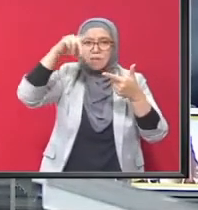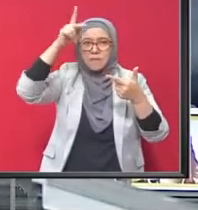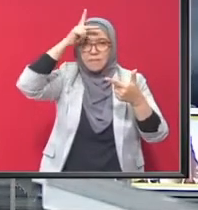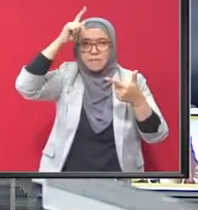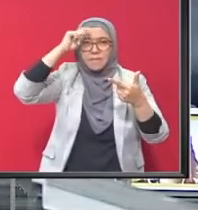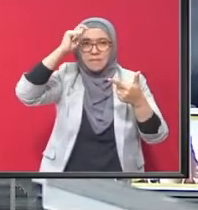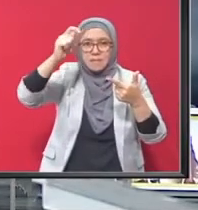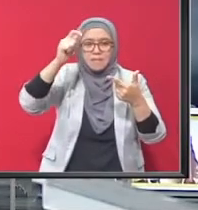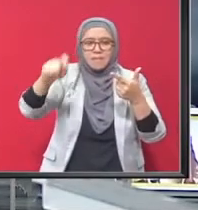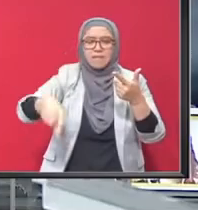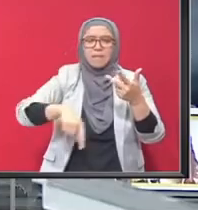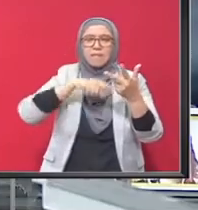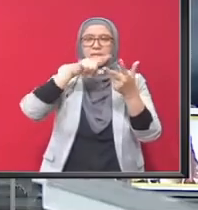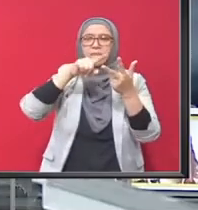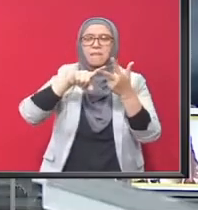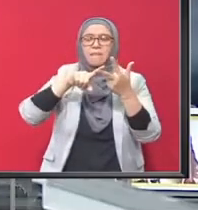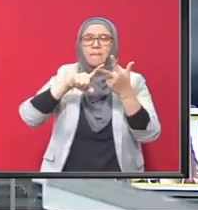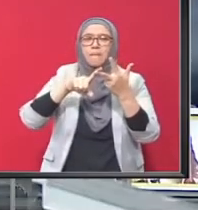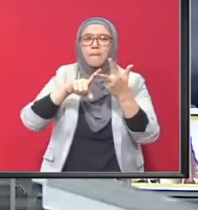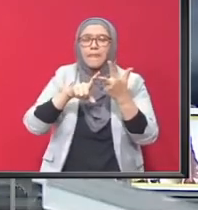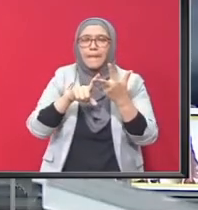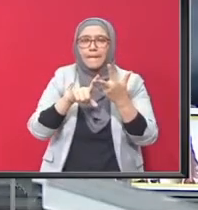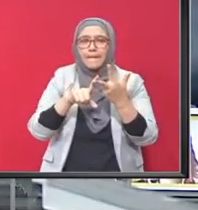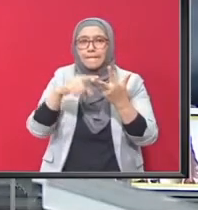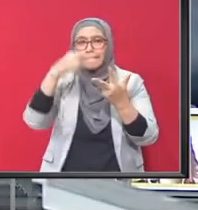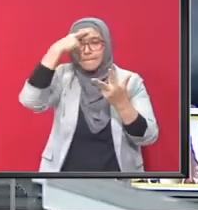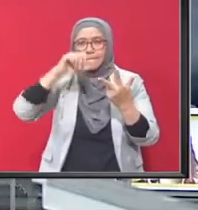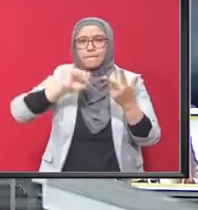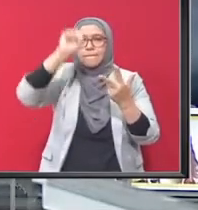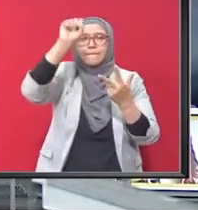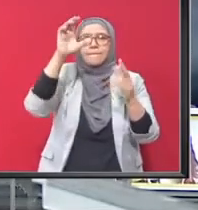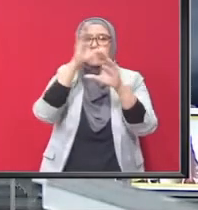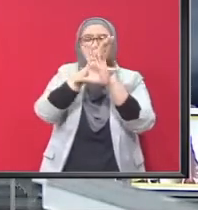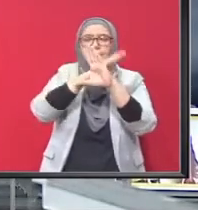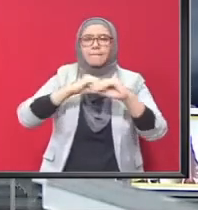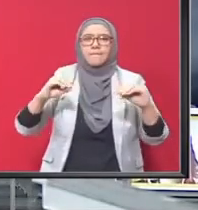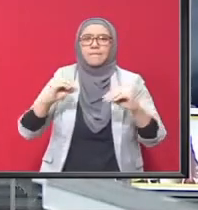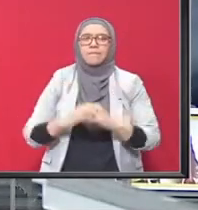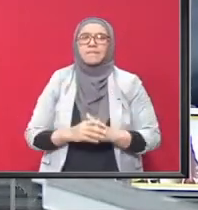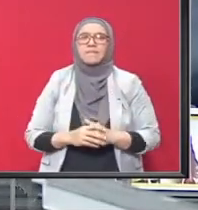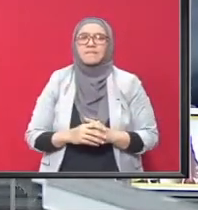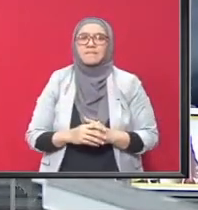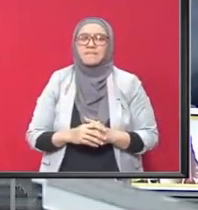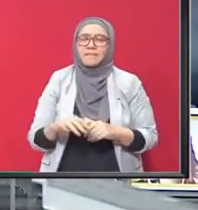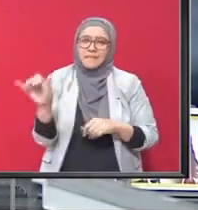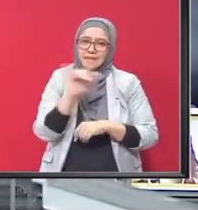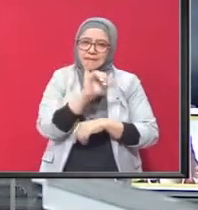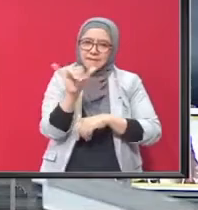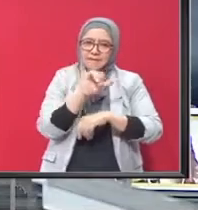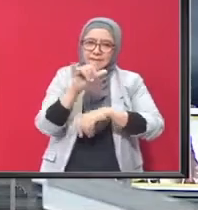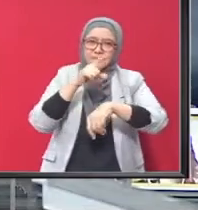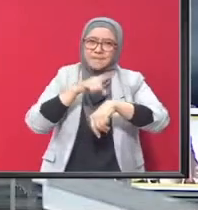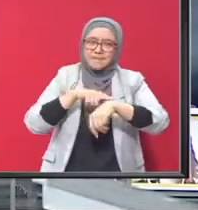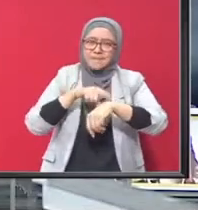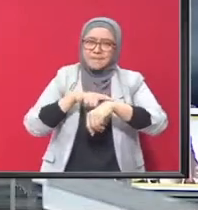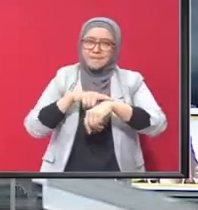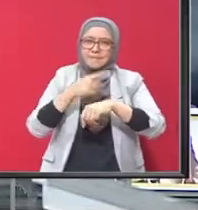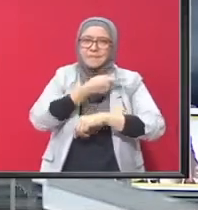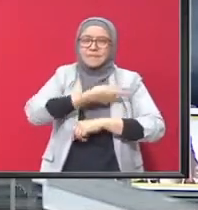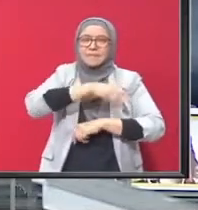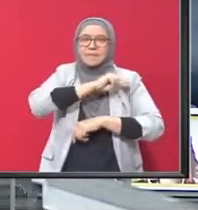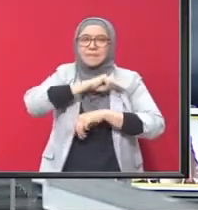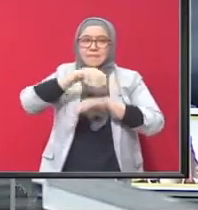Kelantan dan Terengganu dan ketiga untuk Sabah dan Serawak farmasi yang sama Kementerian